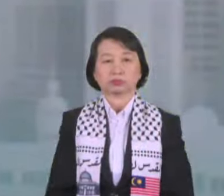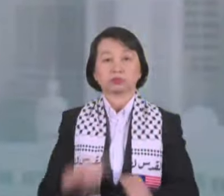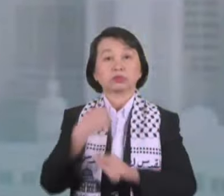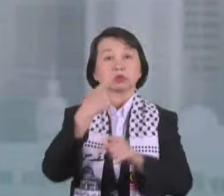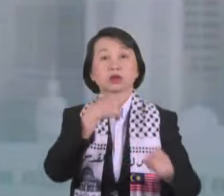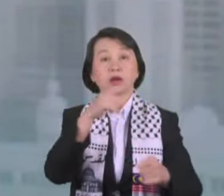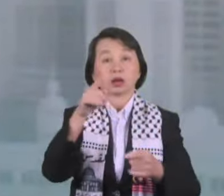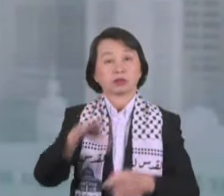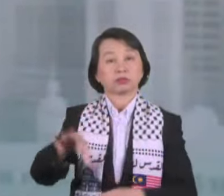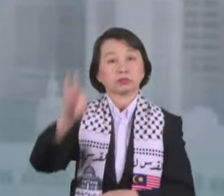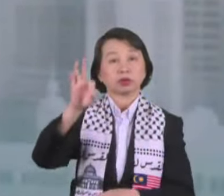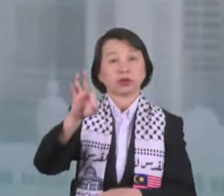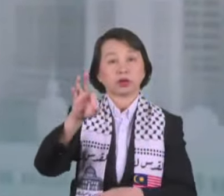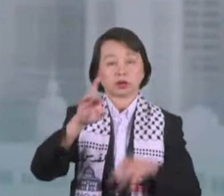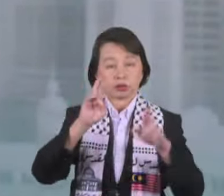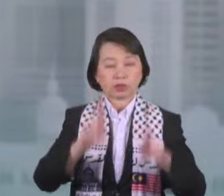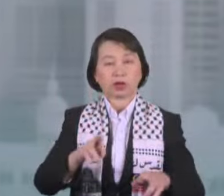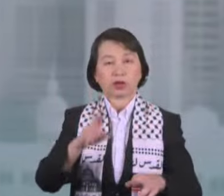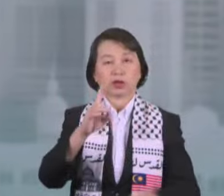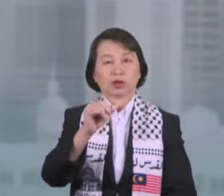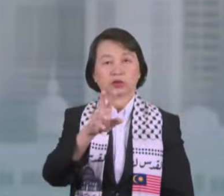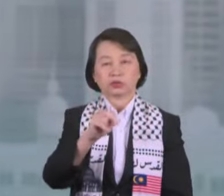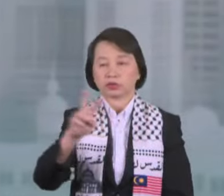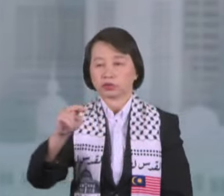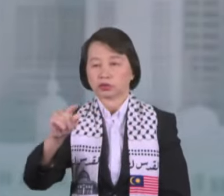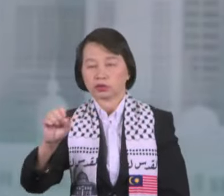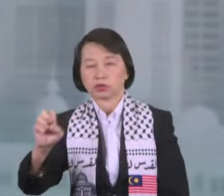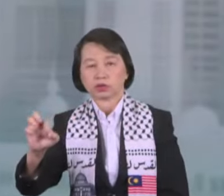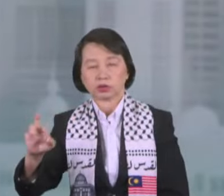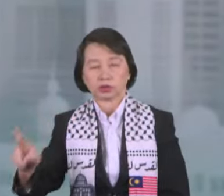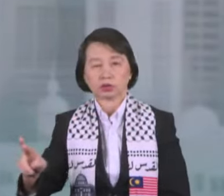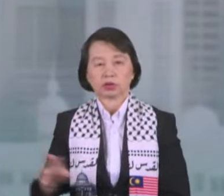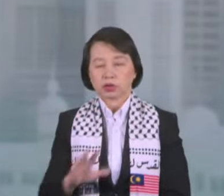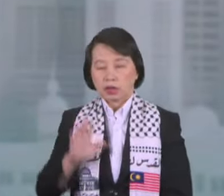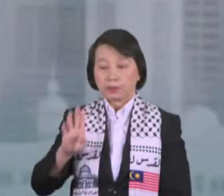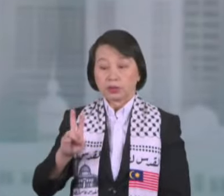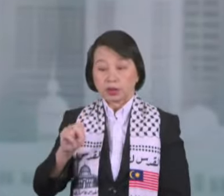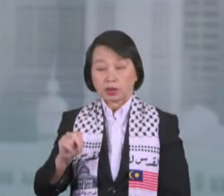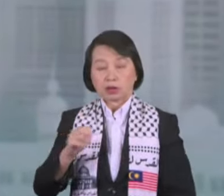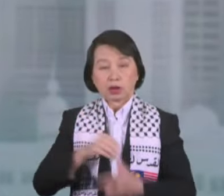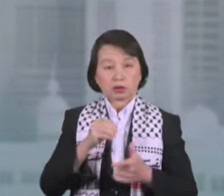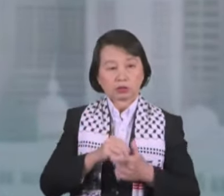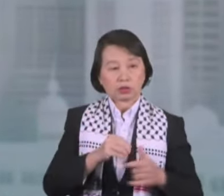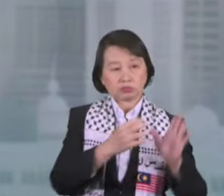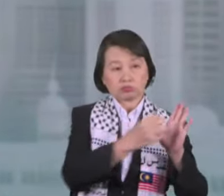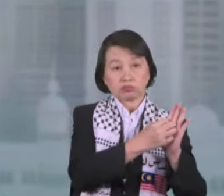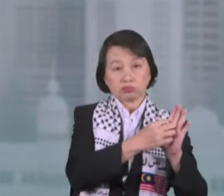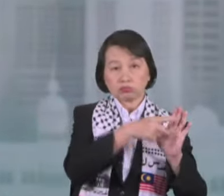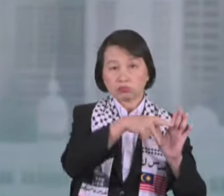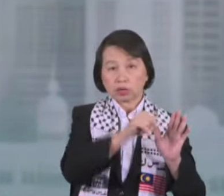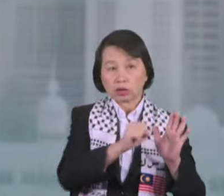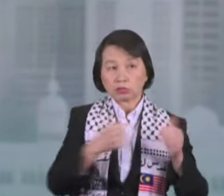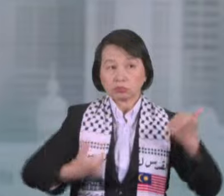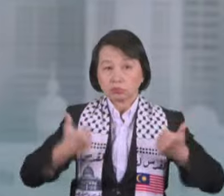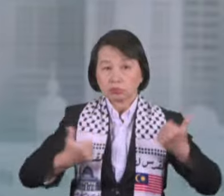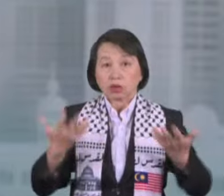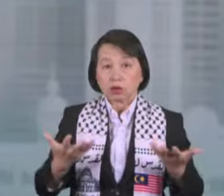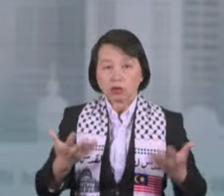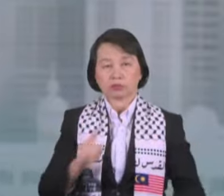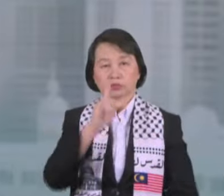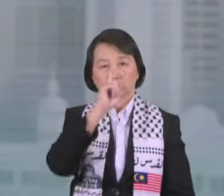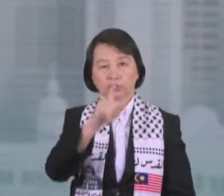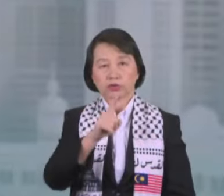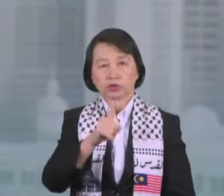Siapa pilihan pengundi di Dun Nenggiri? Calon BN Muhammad Azwawi Fikri Abdul Ghani atau calon PAS Muhammad Rizwadi Ismail? Yang